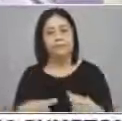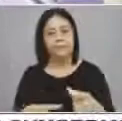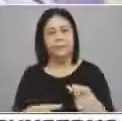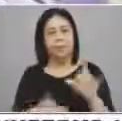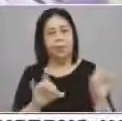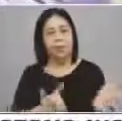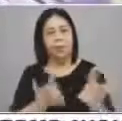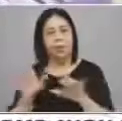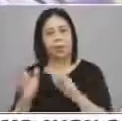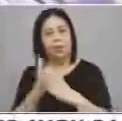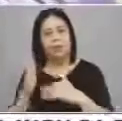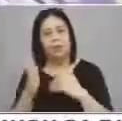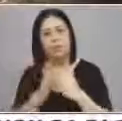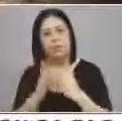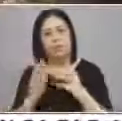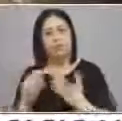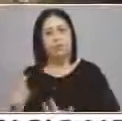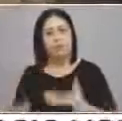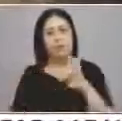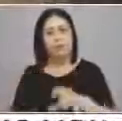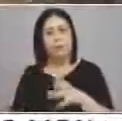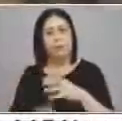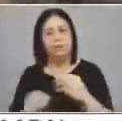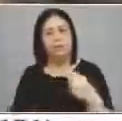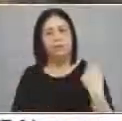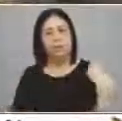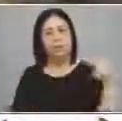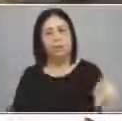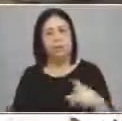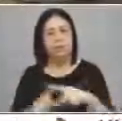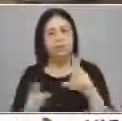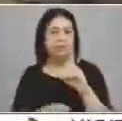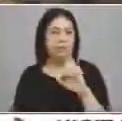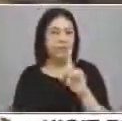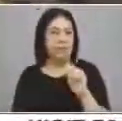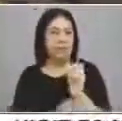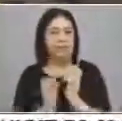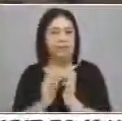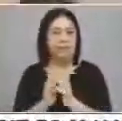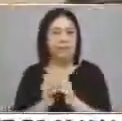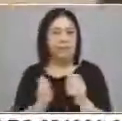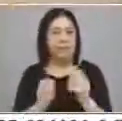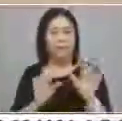85 bansa na ang nahawaan ng Delta variant na unang natuklasan sa India.